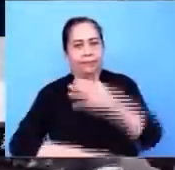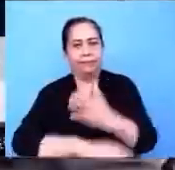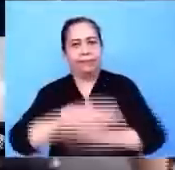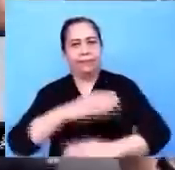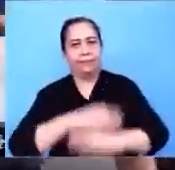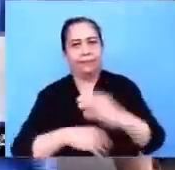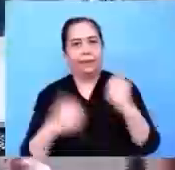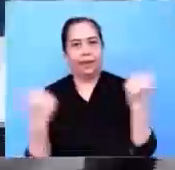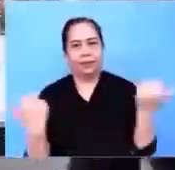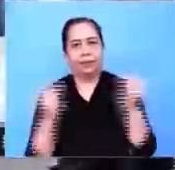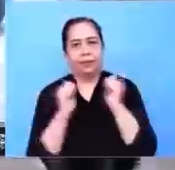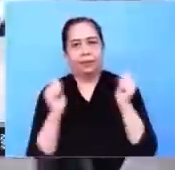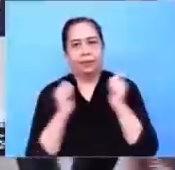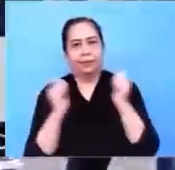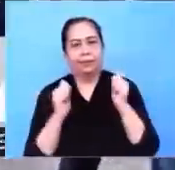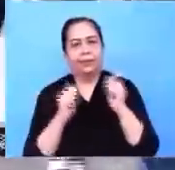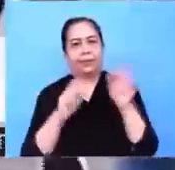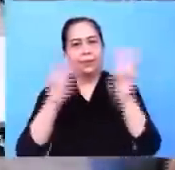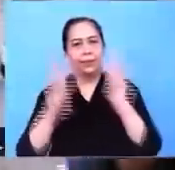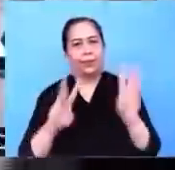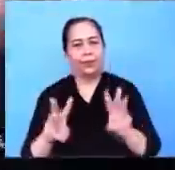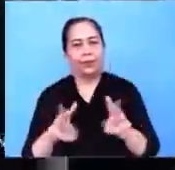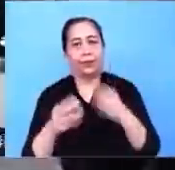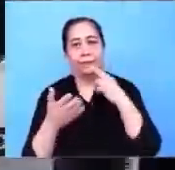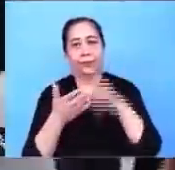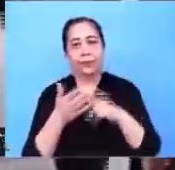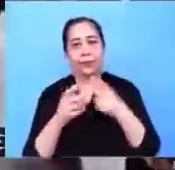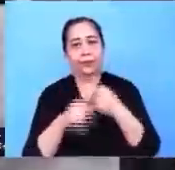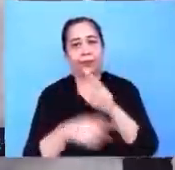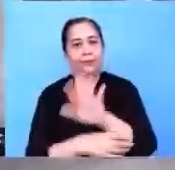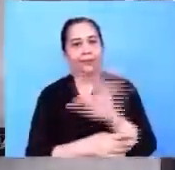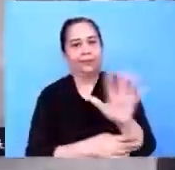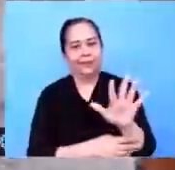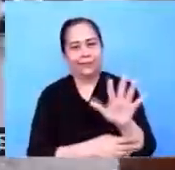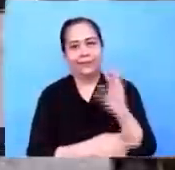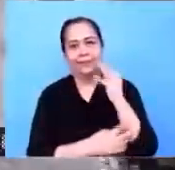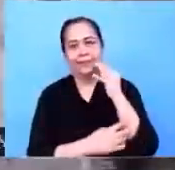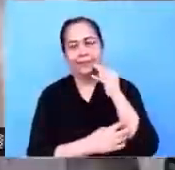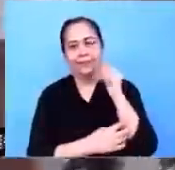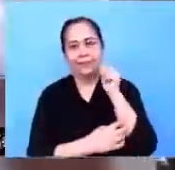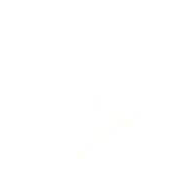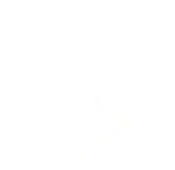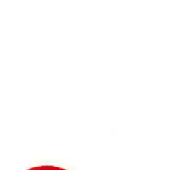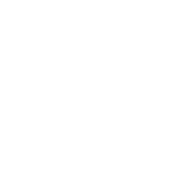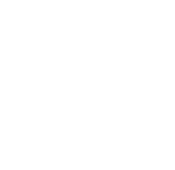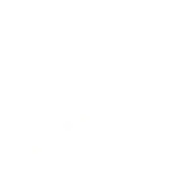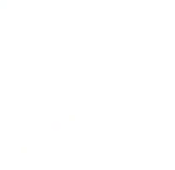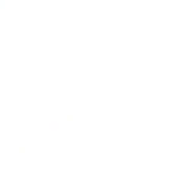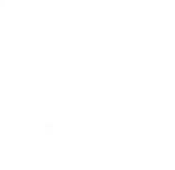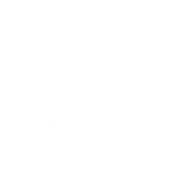ang panahon. Nagbabalita mula sa frontline, Marian Enriquez, News 5.